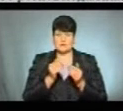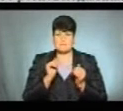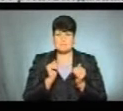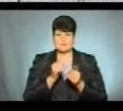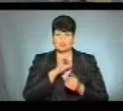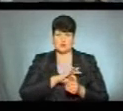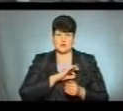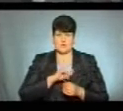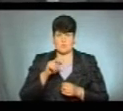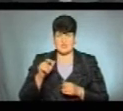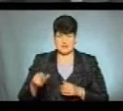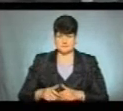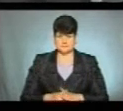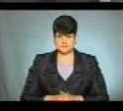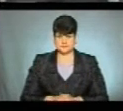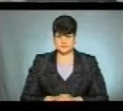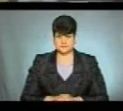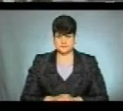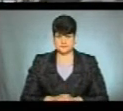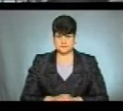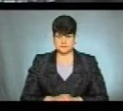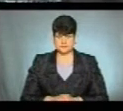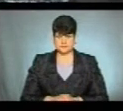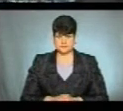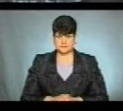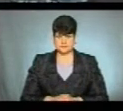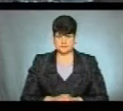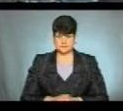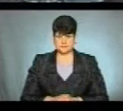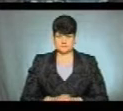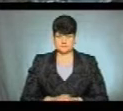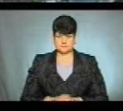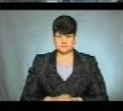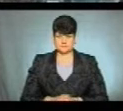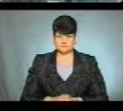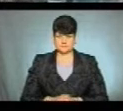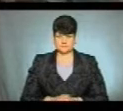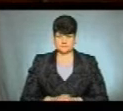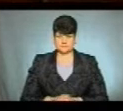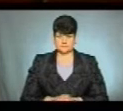доходів громадян. Соломія Струс, Юрій Багрій, Оксана Галіяш. Новини.